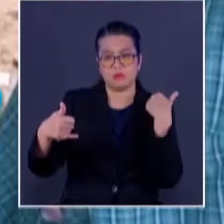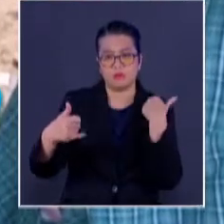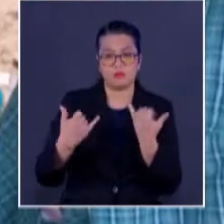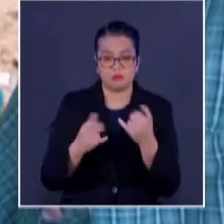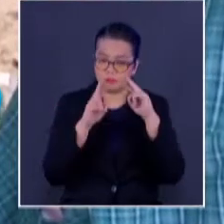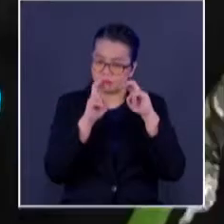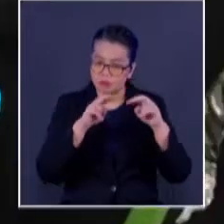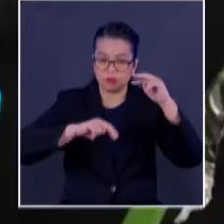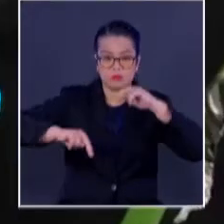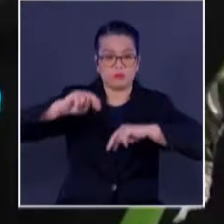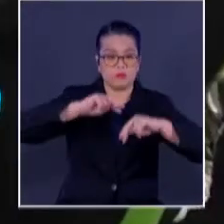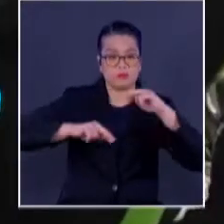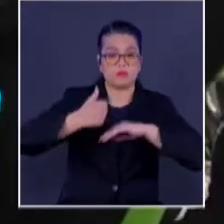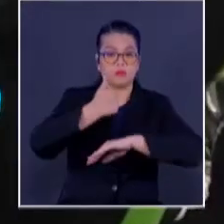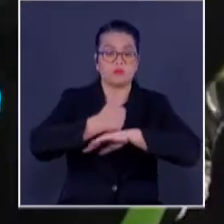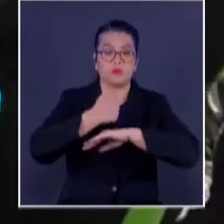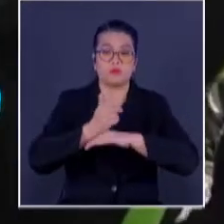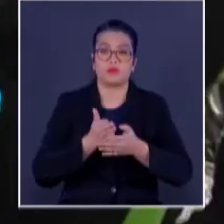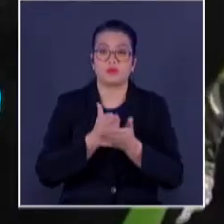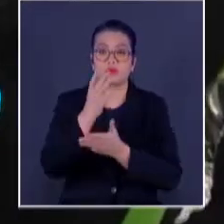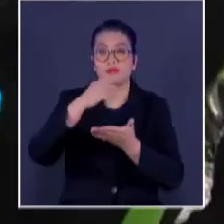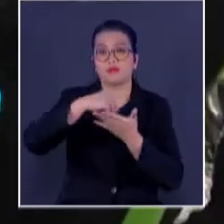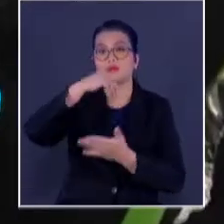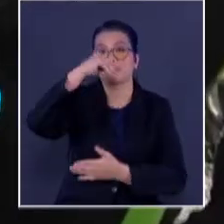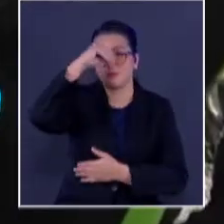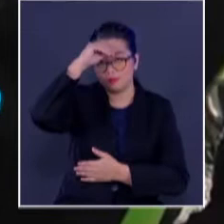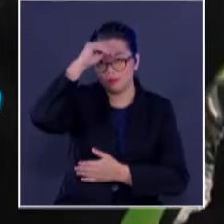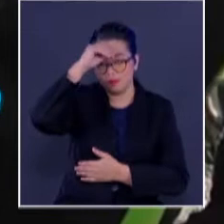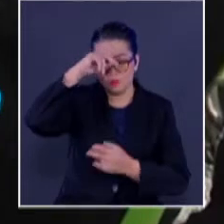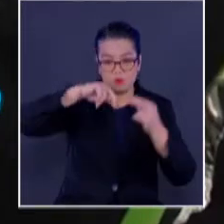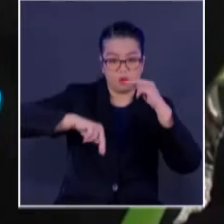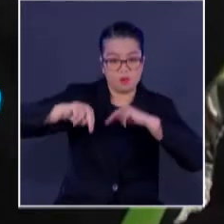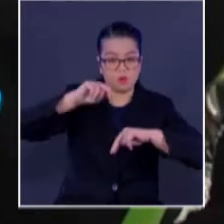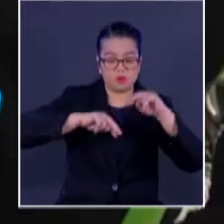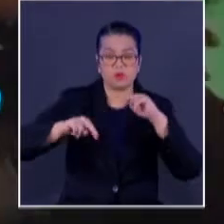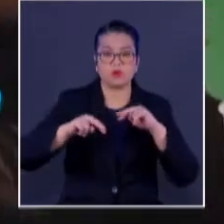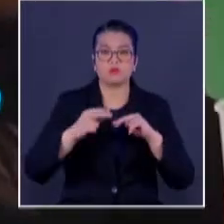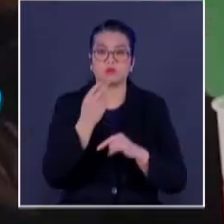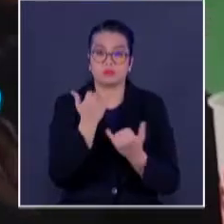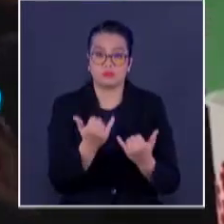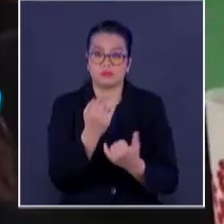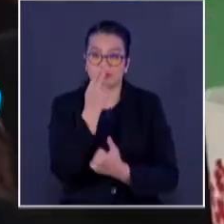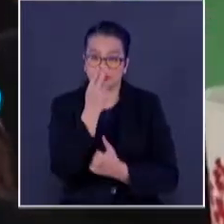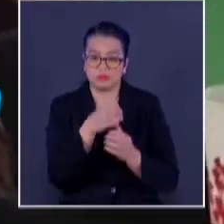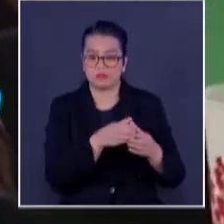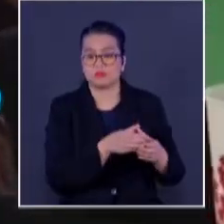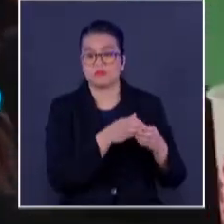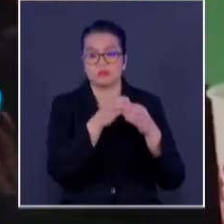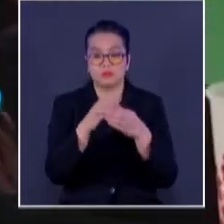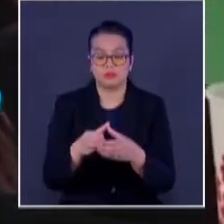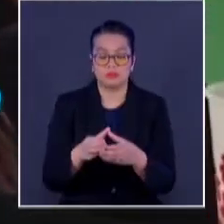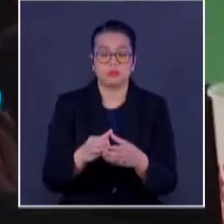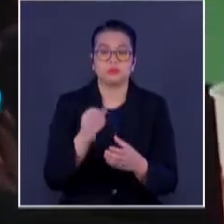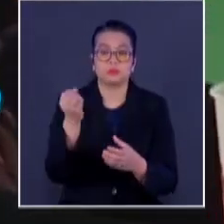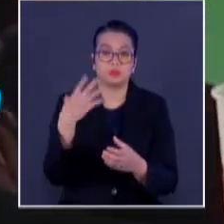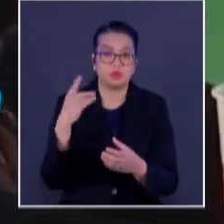คะผู้อำนวยการสำนักงานเขตพื้นที่การศึกษาประถมศึกษากาฬสินธุ์เขต2เนี่ยนายสุรเชษฐ์พละเอ็นก็ได้ออก